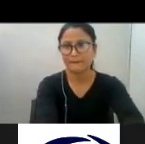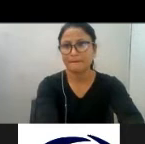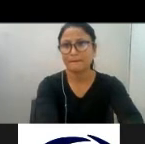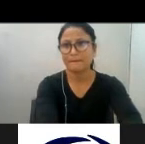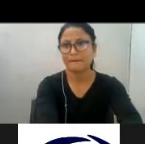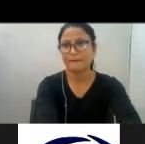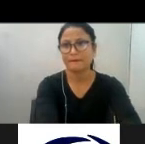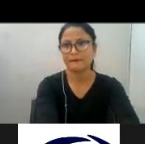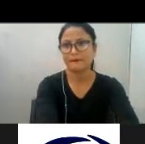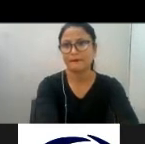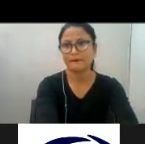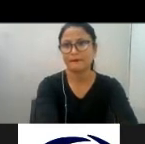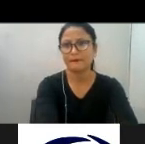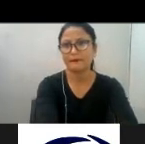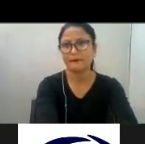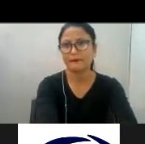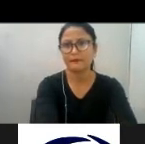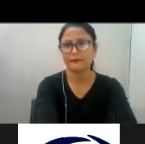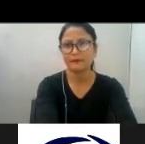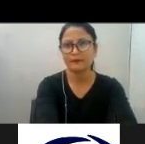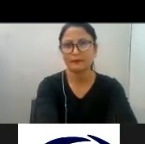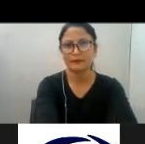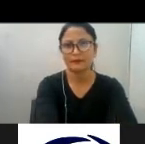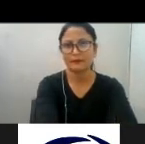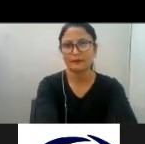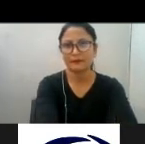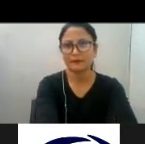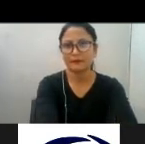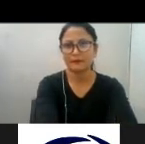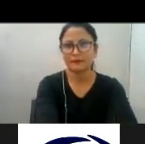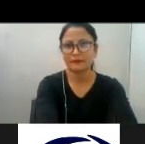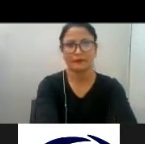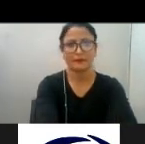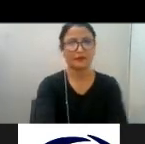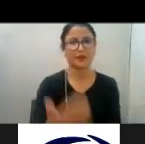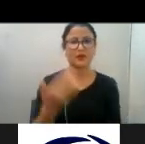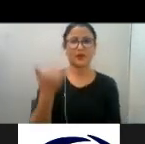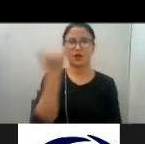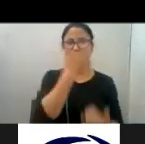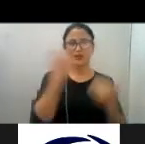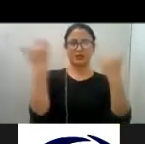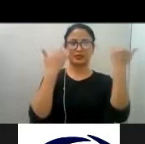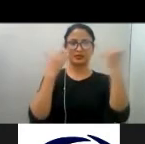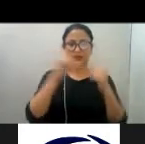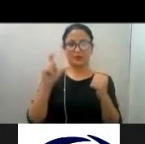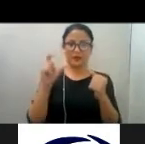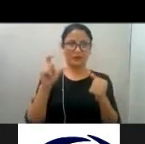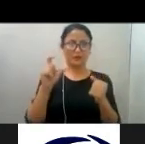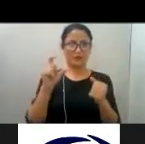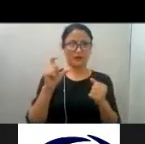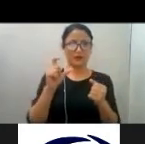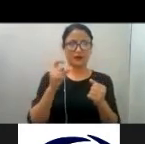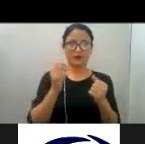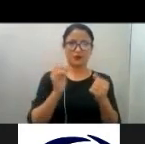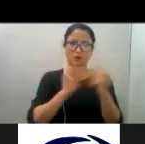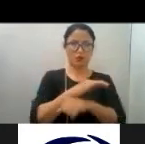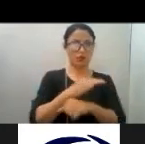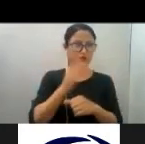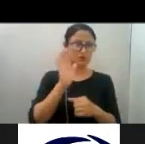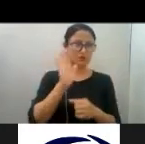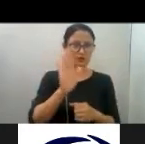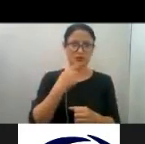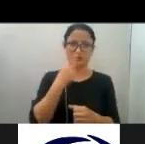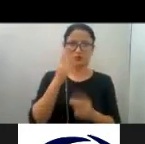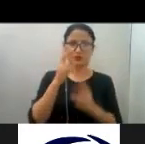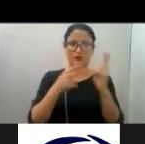अब यो जेन्डर बेस्ड भायोलेन्स लैङ्गिक हिंसा नेपालमा एकदम बढ्दो नम्बरमा छ भन्ने कुरो त अघि हाम्रो